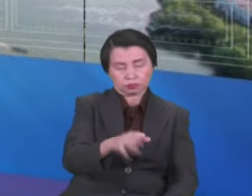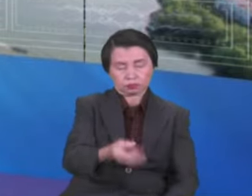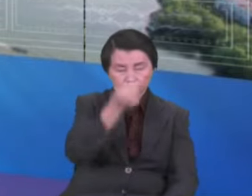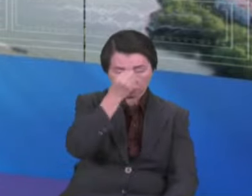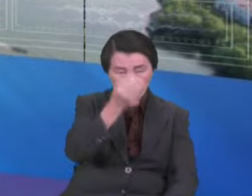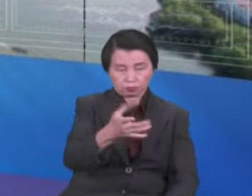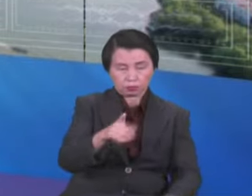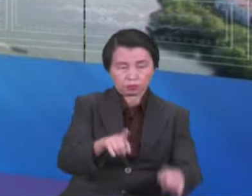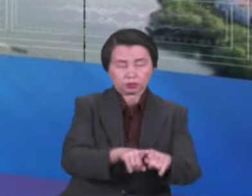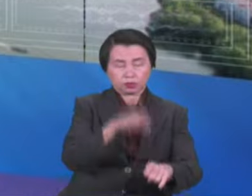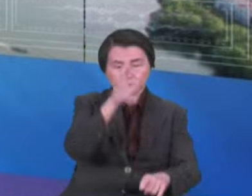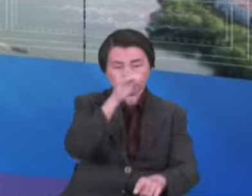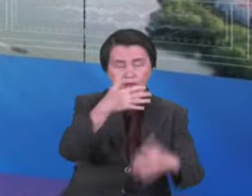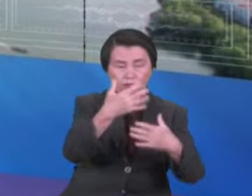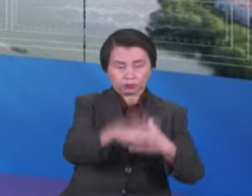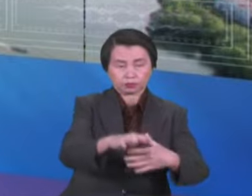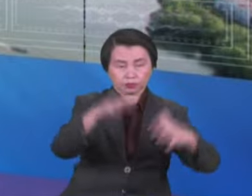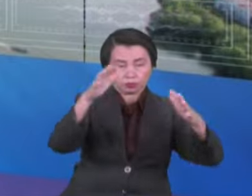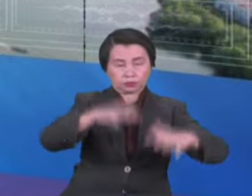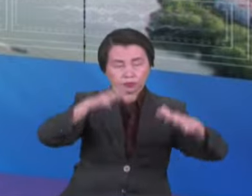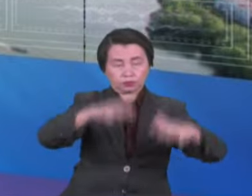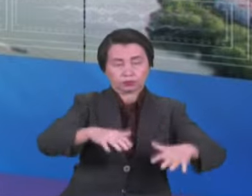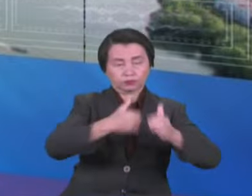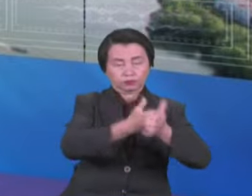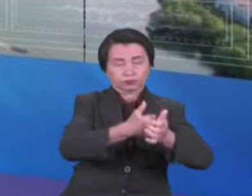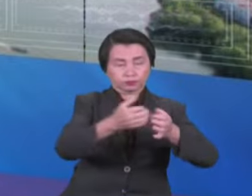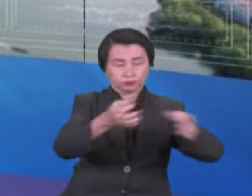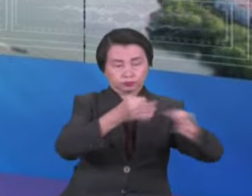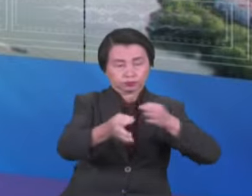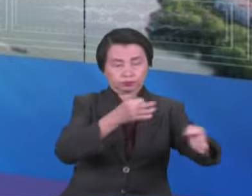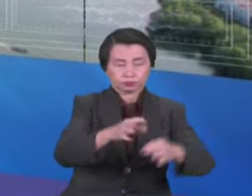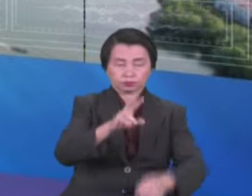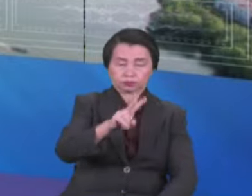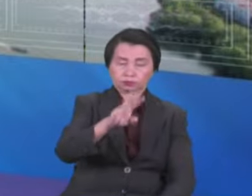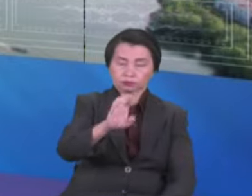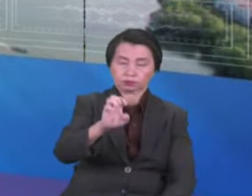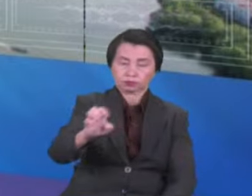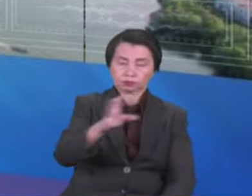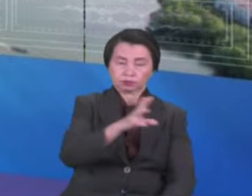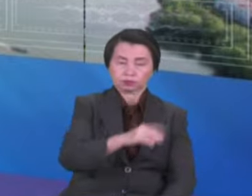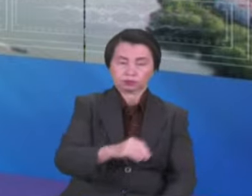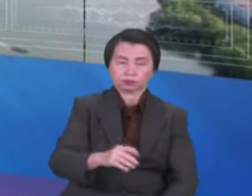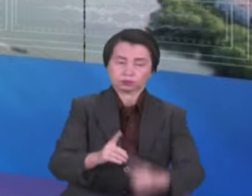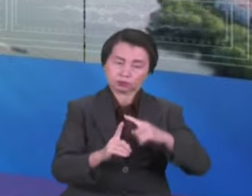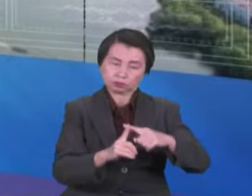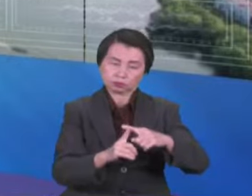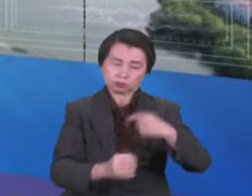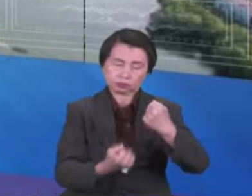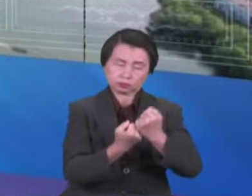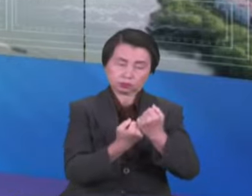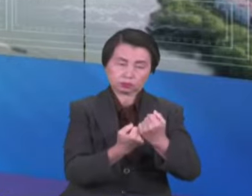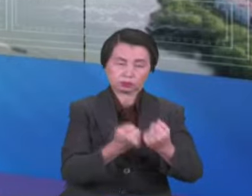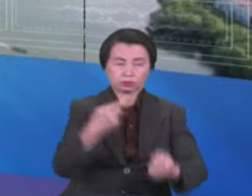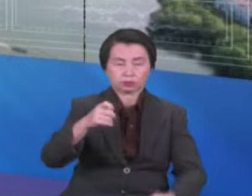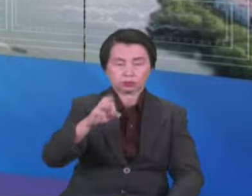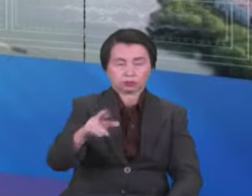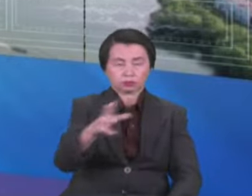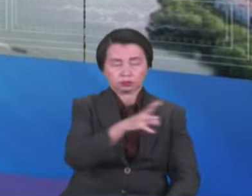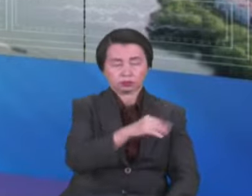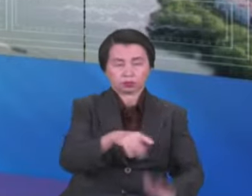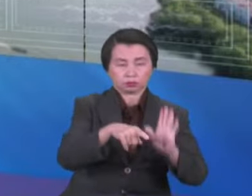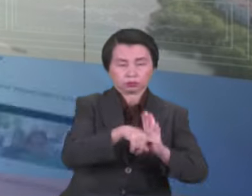informasi bak cendawan melata selepas hujan. Ikuti kupasan Serina Olivia Chong mengenai pro dan kontra kempen medsos PRU-15 kali